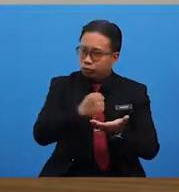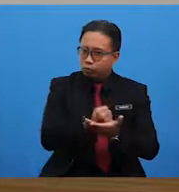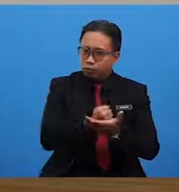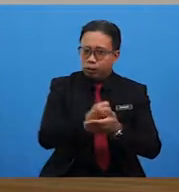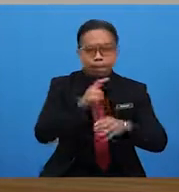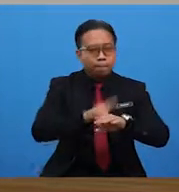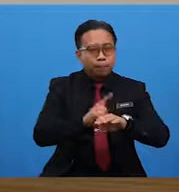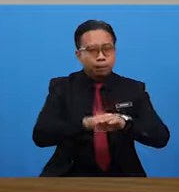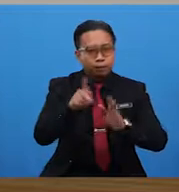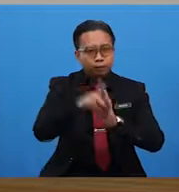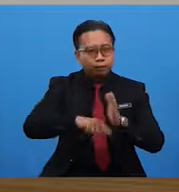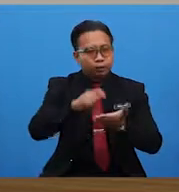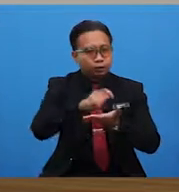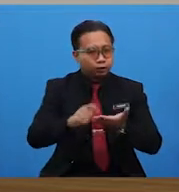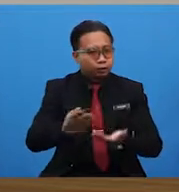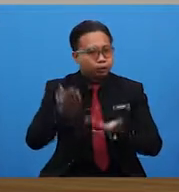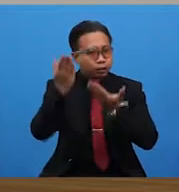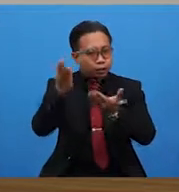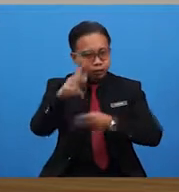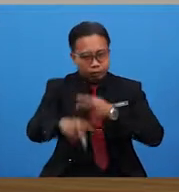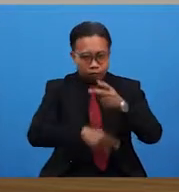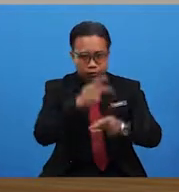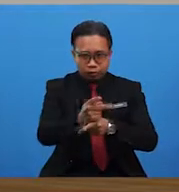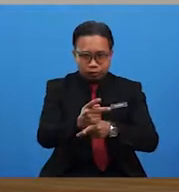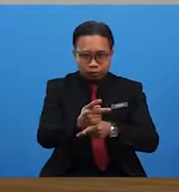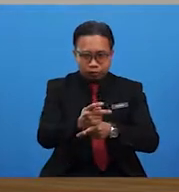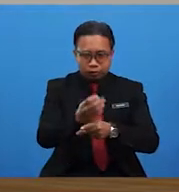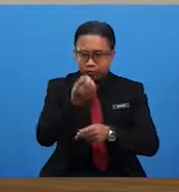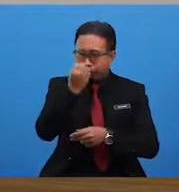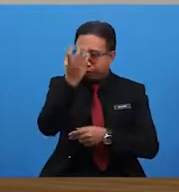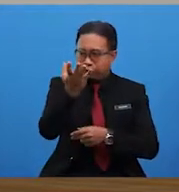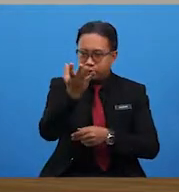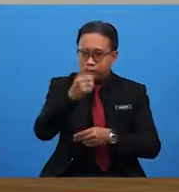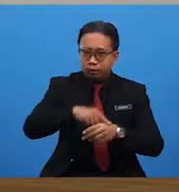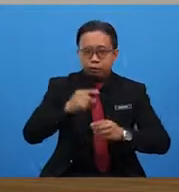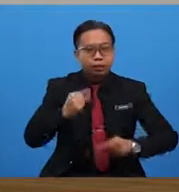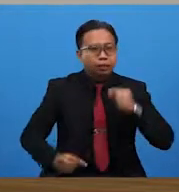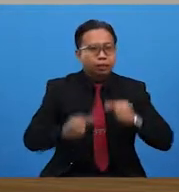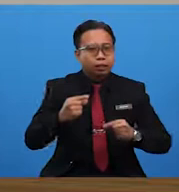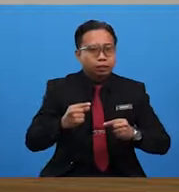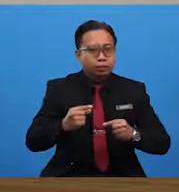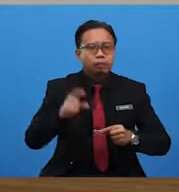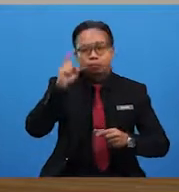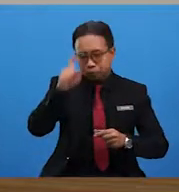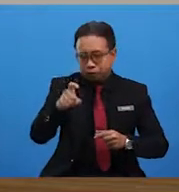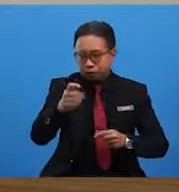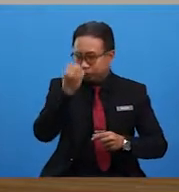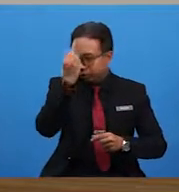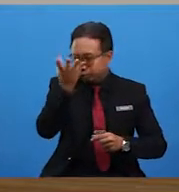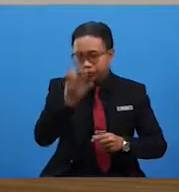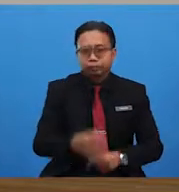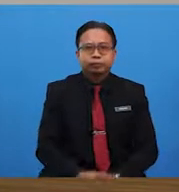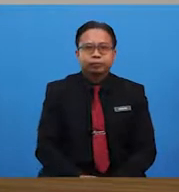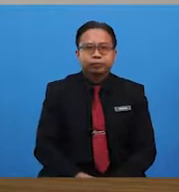semasa penulisan cadangan projek penerangan pada gaya penampilan jennie perlu dijelaskan Joe